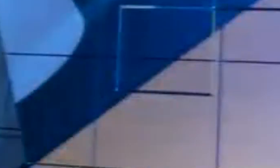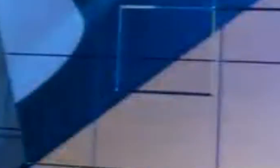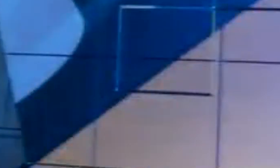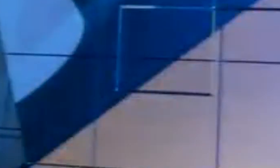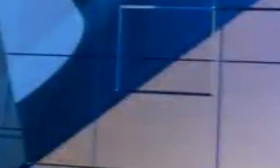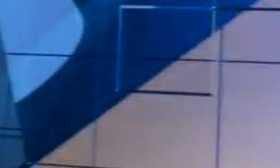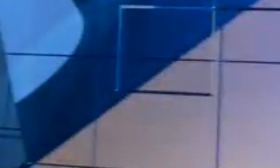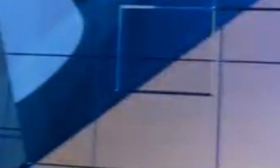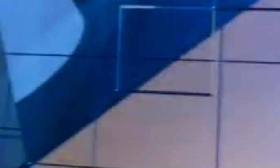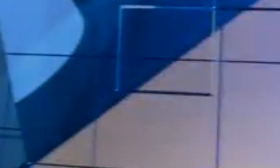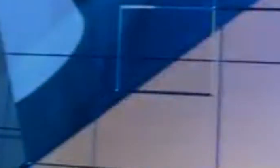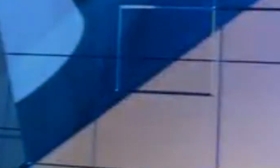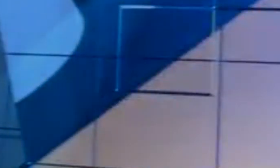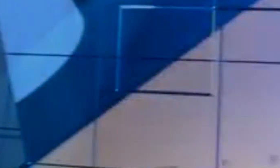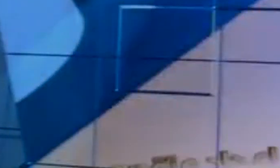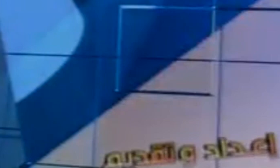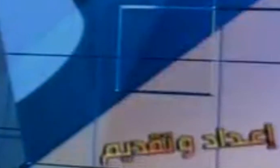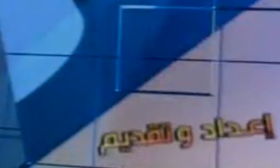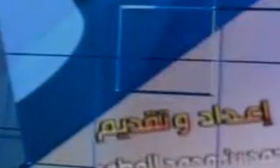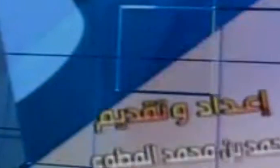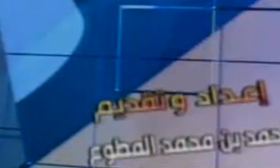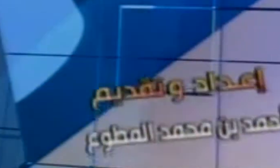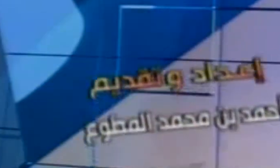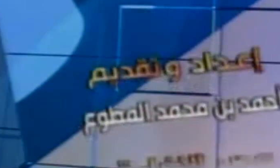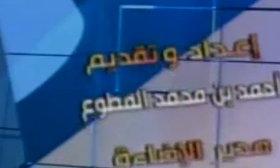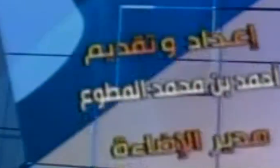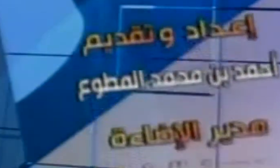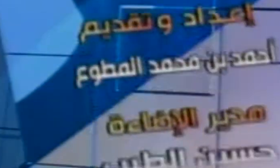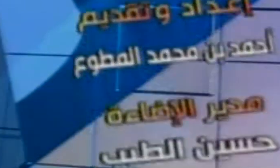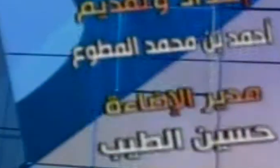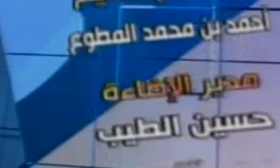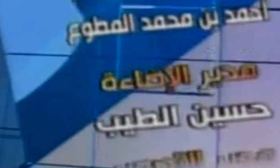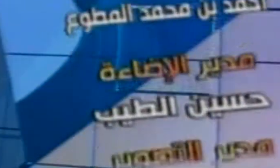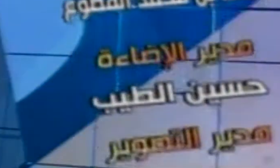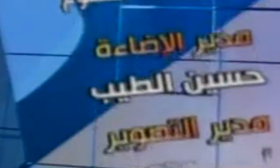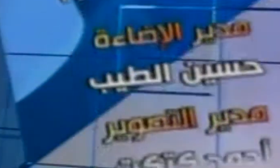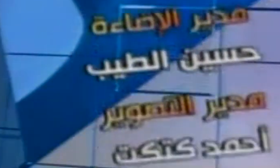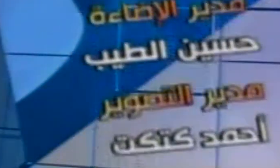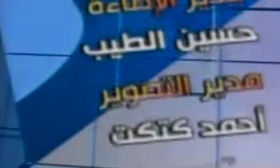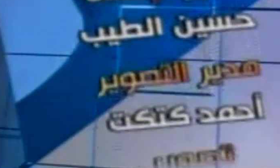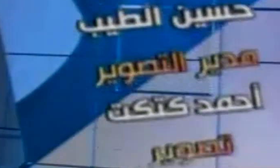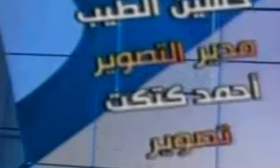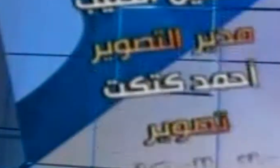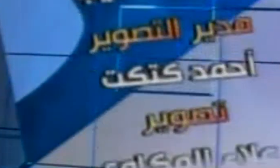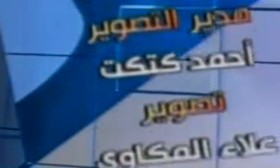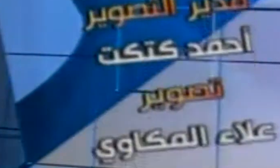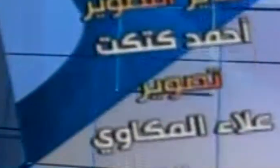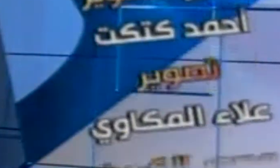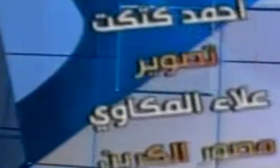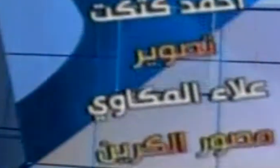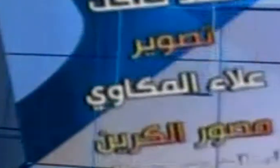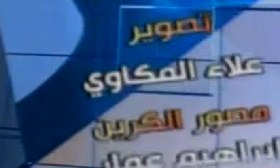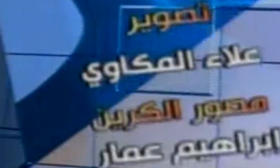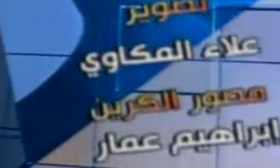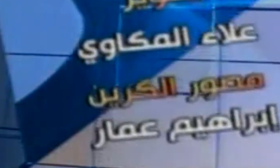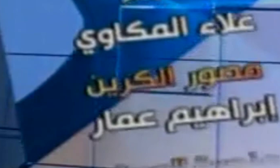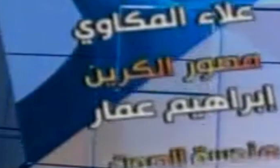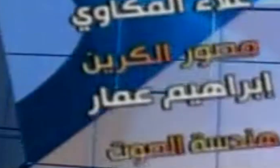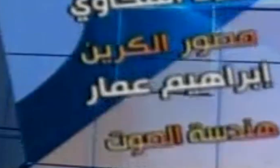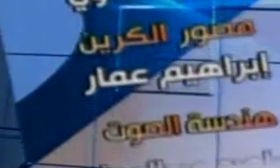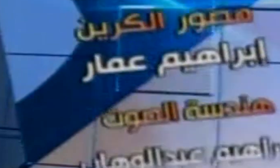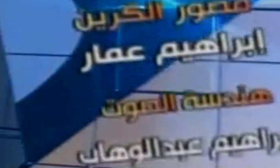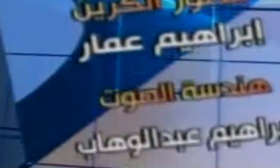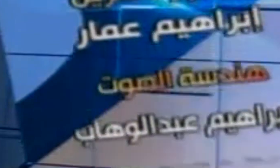اللهم إنا نشهدك ونشهد ملائكتك وجميع خلقك